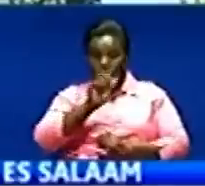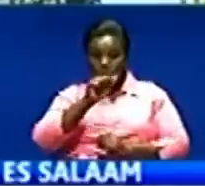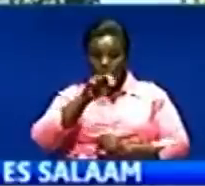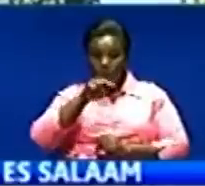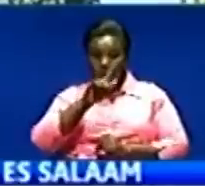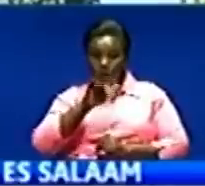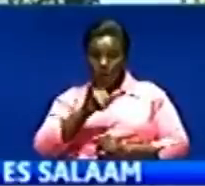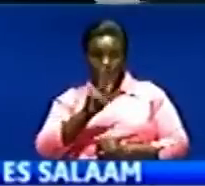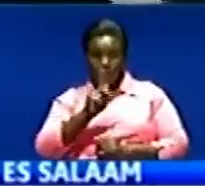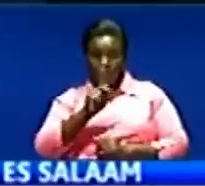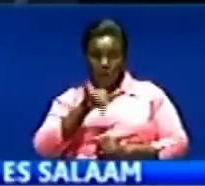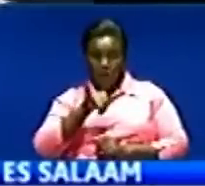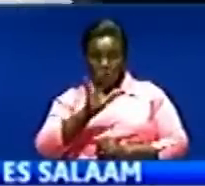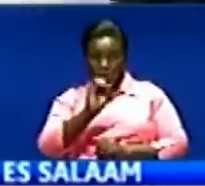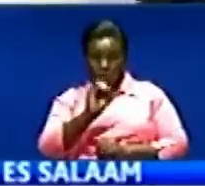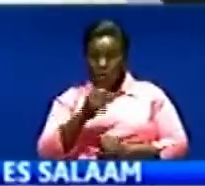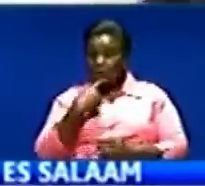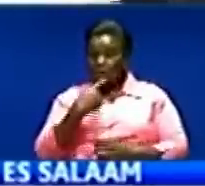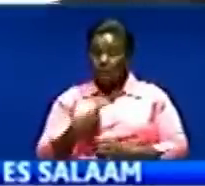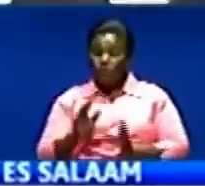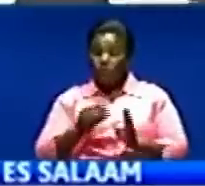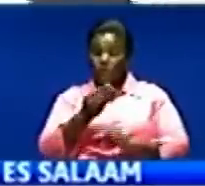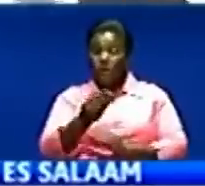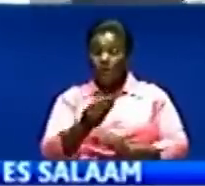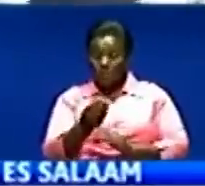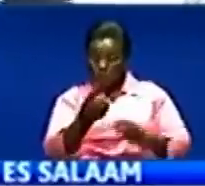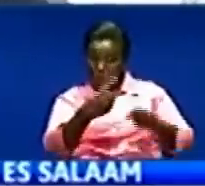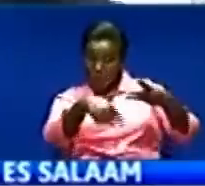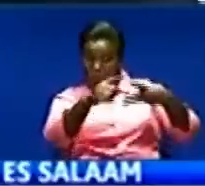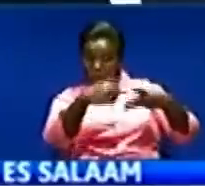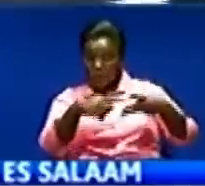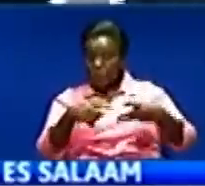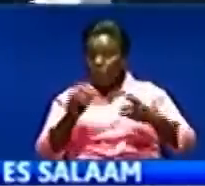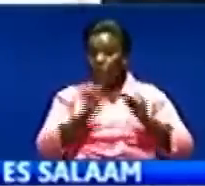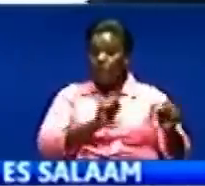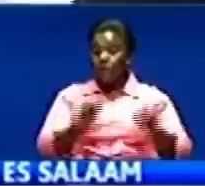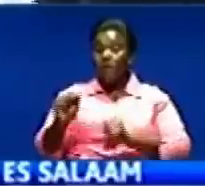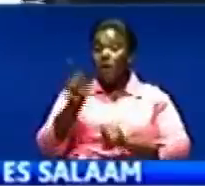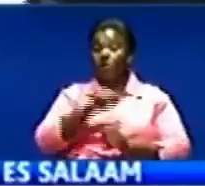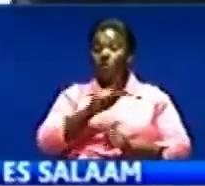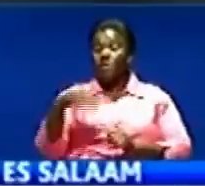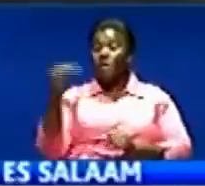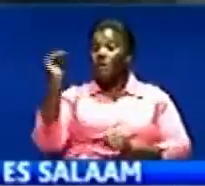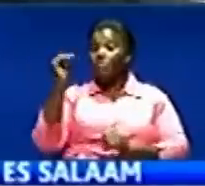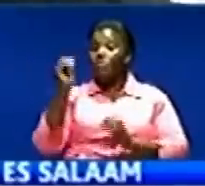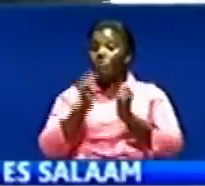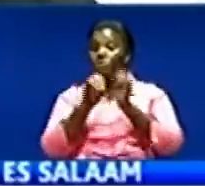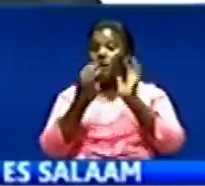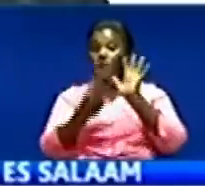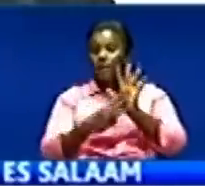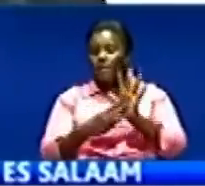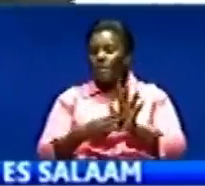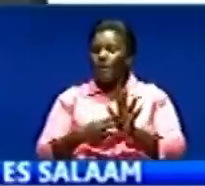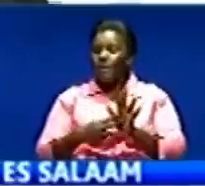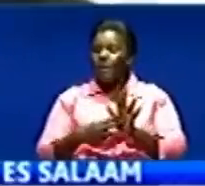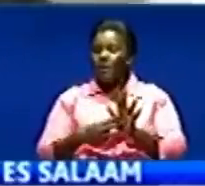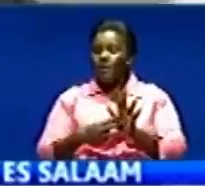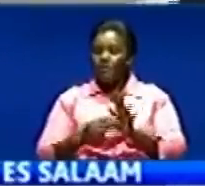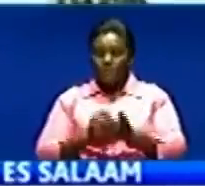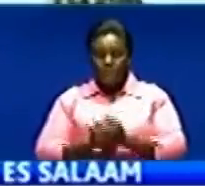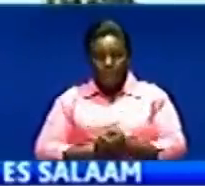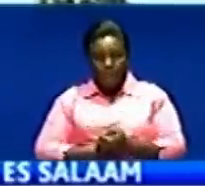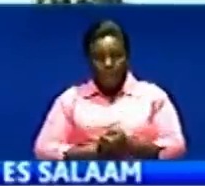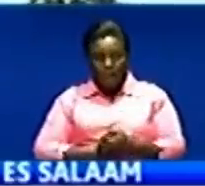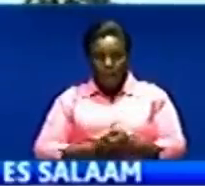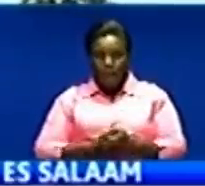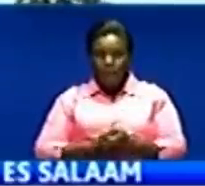kuwa washtakiwa hao kwa pamoja wametenda kosa hilo Januari 18 mwaka huu wakiwa Sumbawanga. Wakili